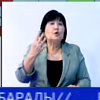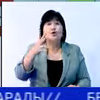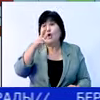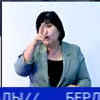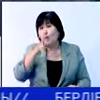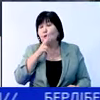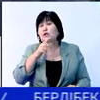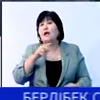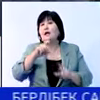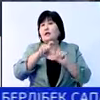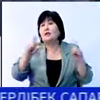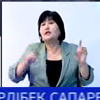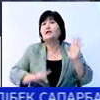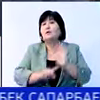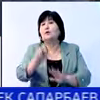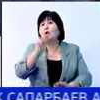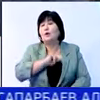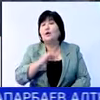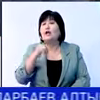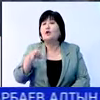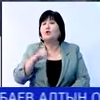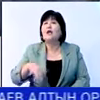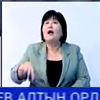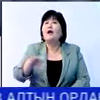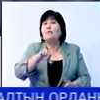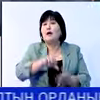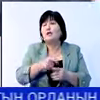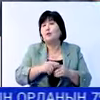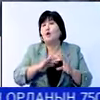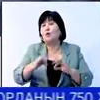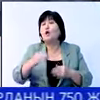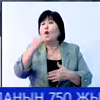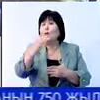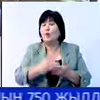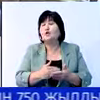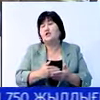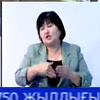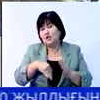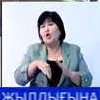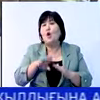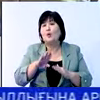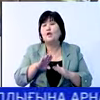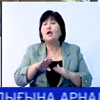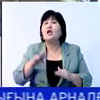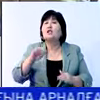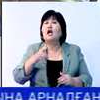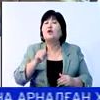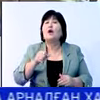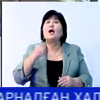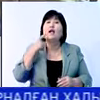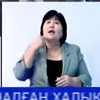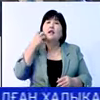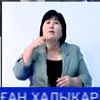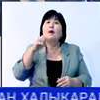90-ында кешен іске қосылуы керек. Индустриалдық аймақтар арасында бұл ауданда көрсеткіш тәуір. Жаңа орғанда атамат пастасы